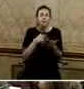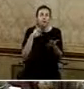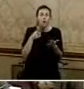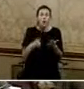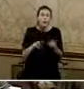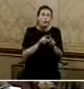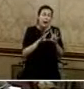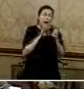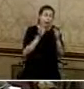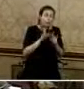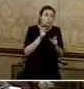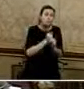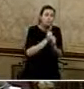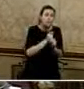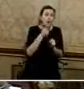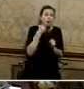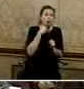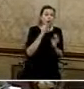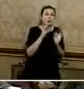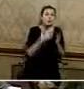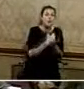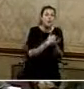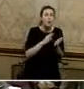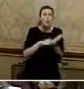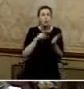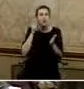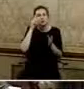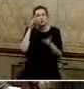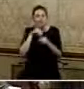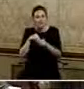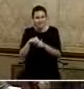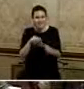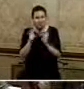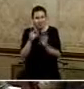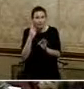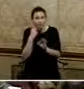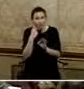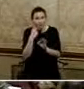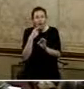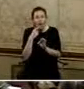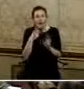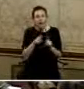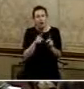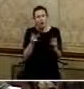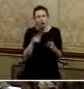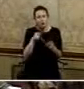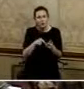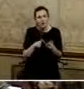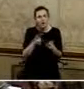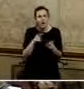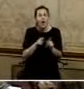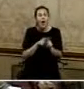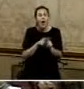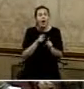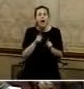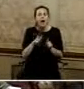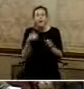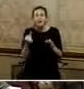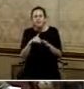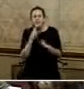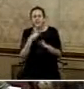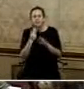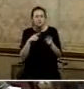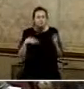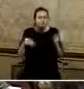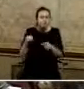načelno i se može podržati izgledaju korisno, pogotovo, recimo, socijalni stanovi i tome slično. Tu zapravo na sve strane imate nekakva,